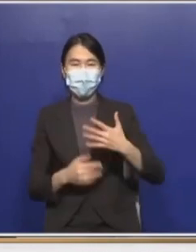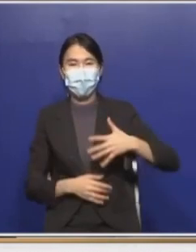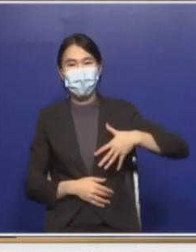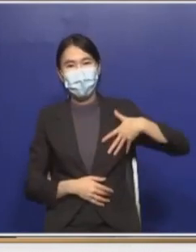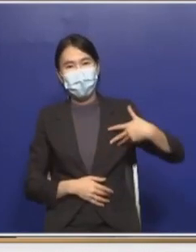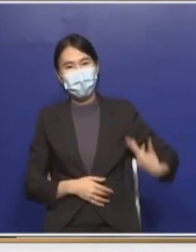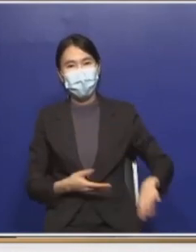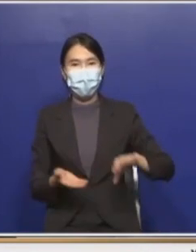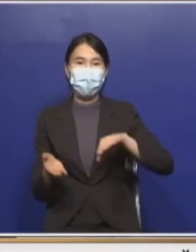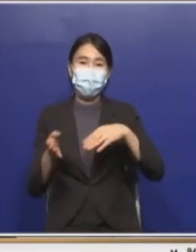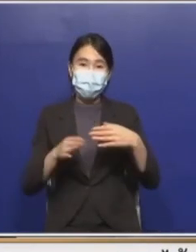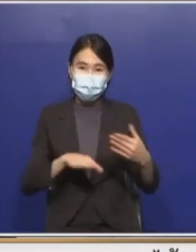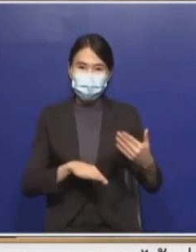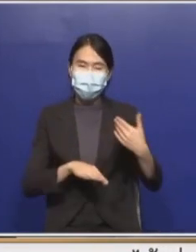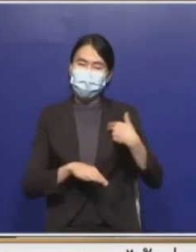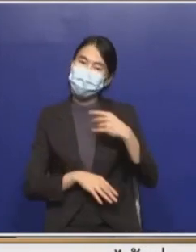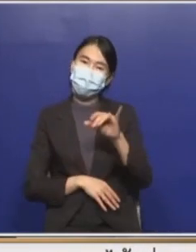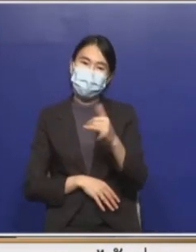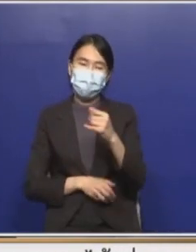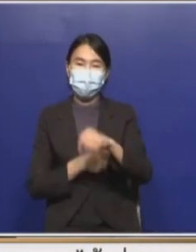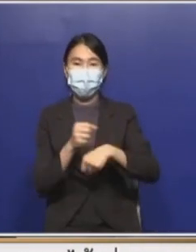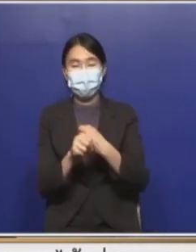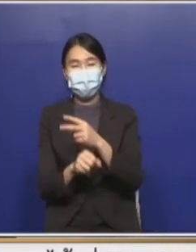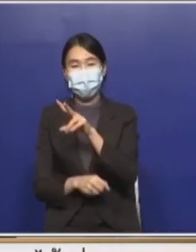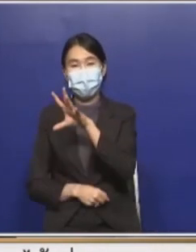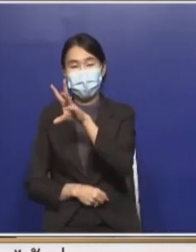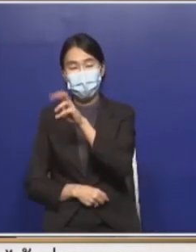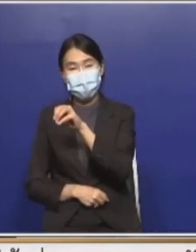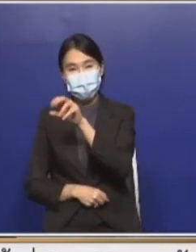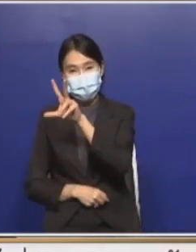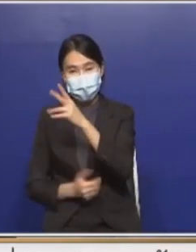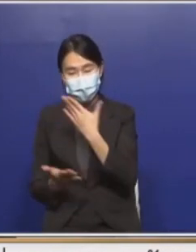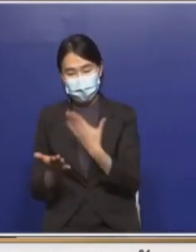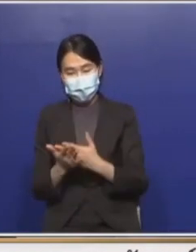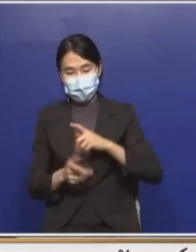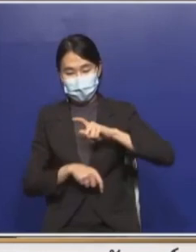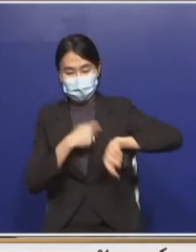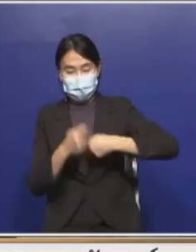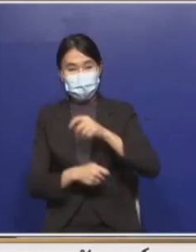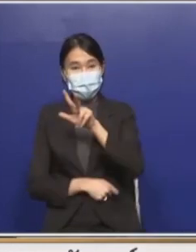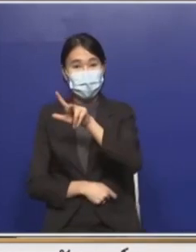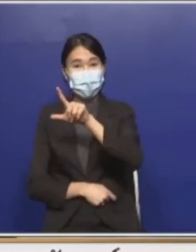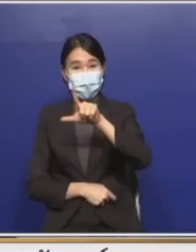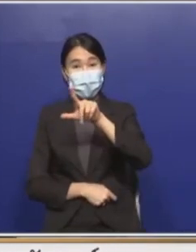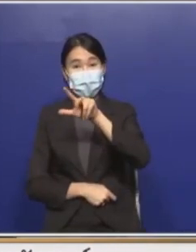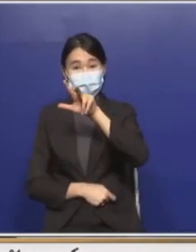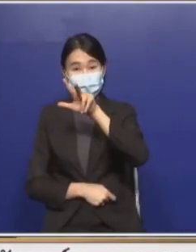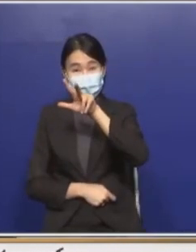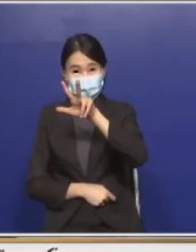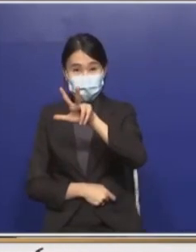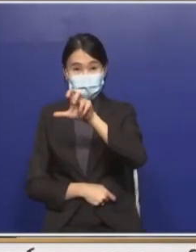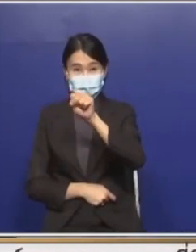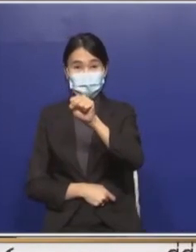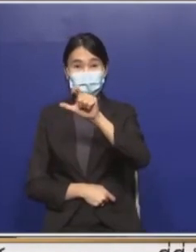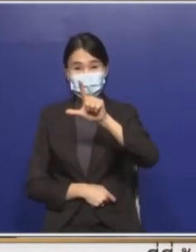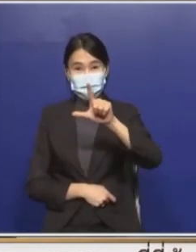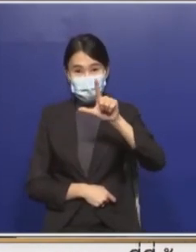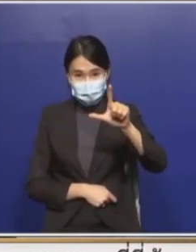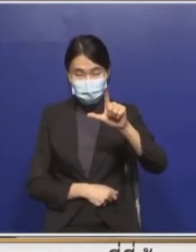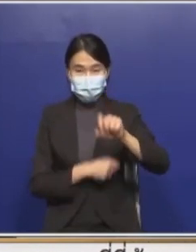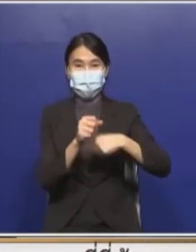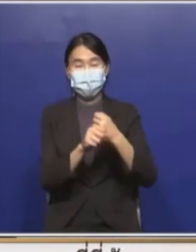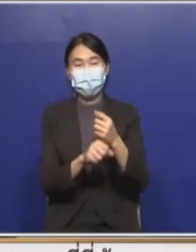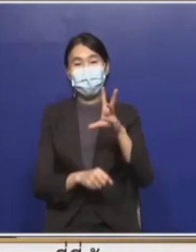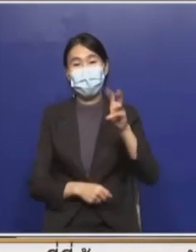ปี263ใช้ไปอยู่3ล้าน3แสนล้านล้านปี